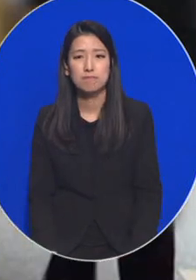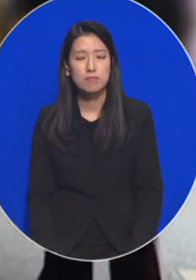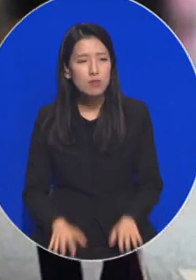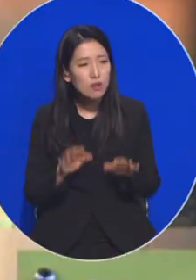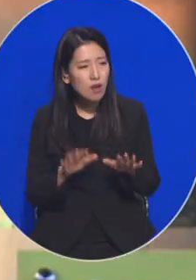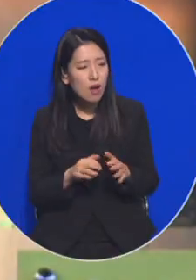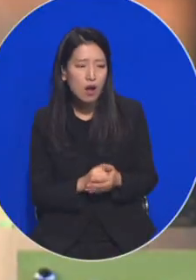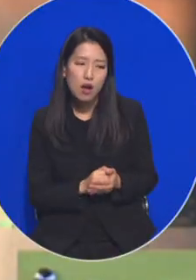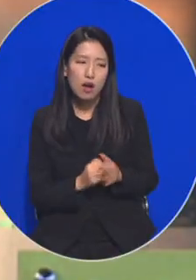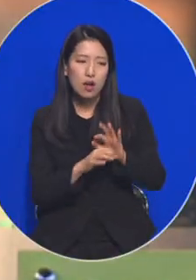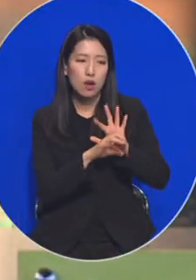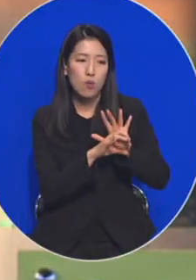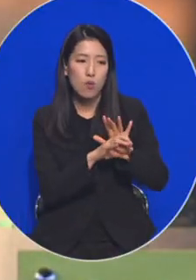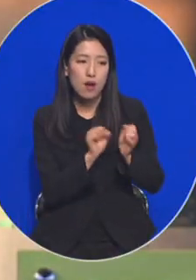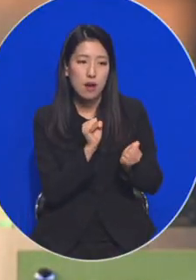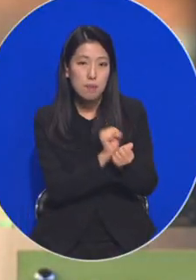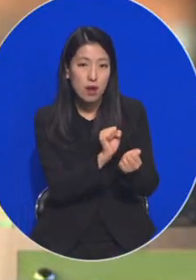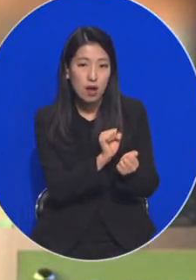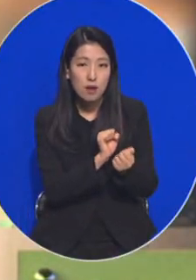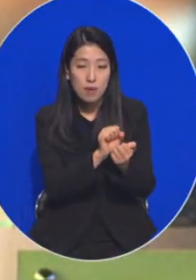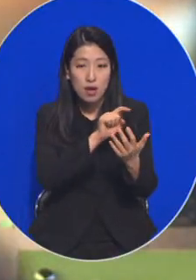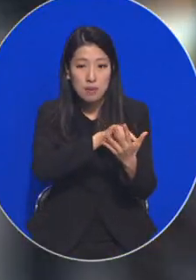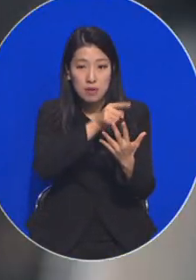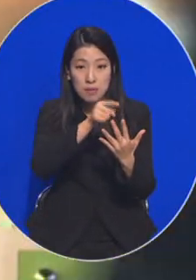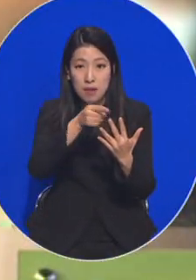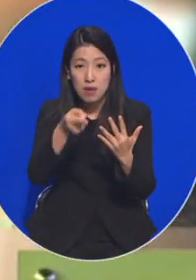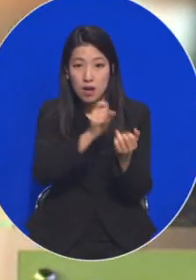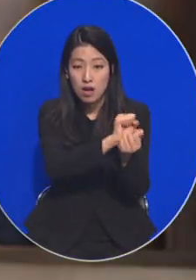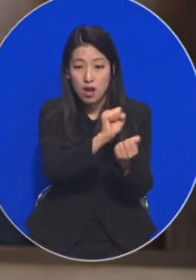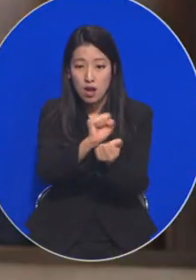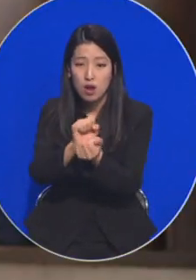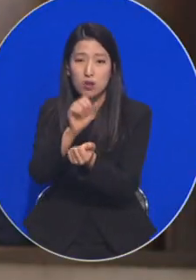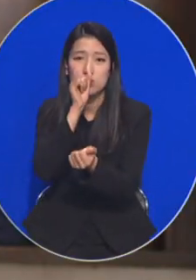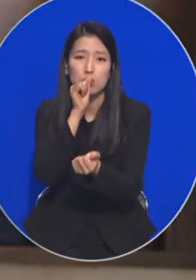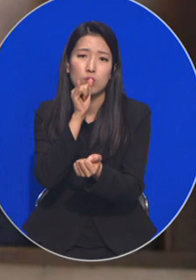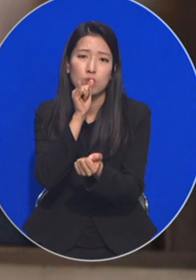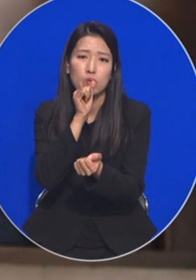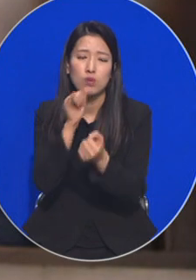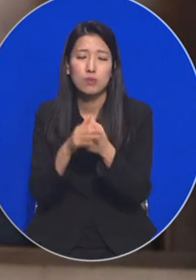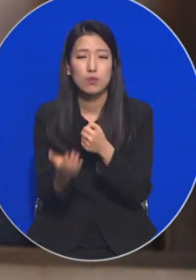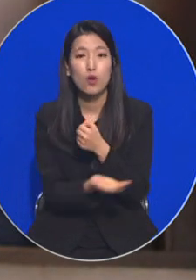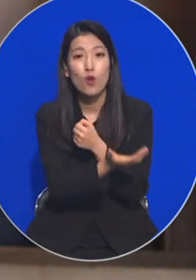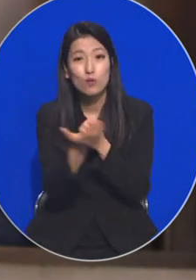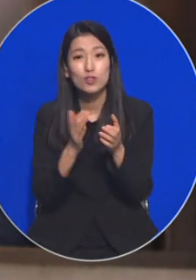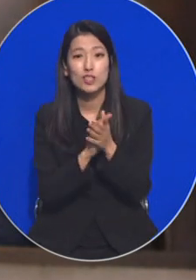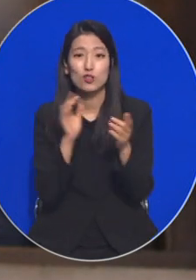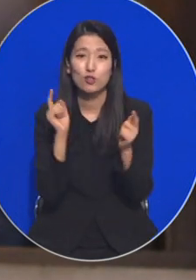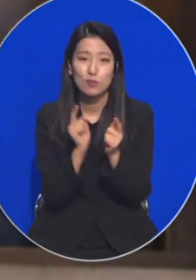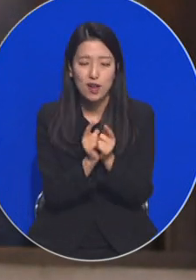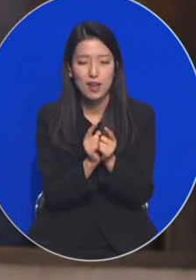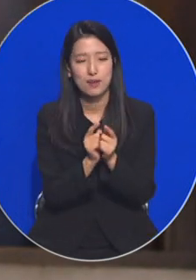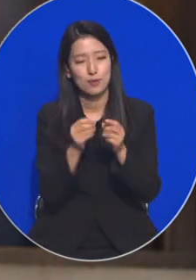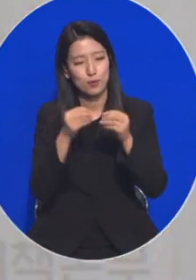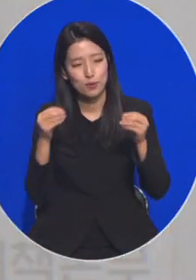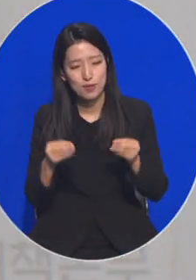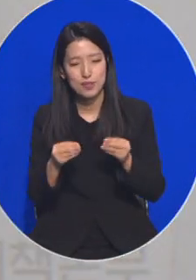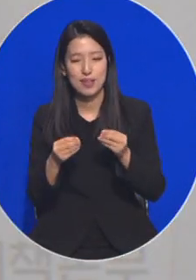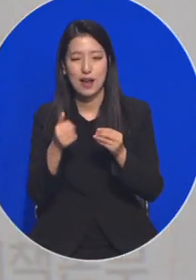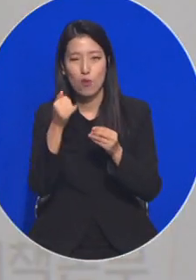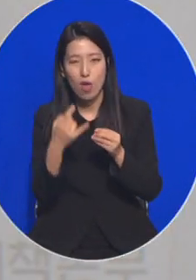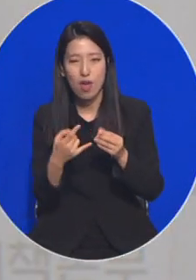연세 감염이 더 퍼지지 않도록 연말 모임 등 예상에 모든 접촉과 만남을 최대한 줄여 달라고 당부했습니다